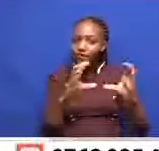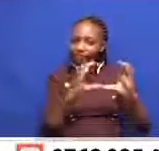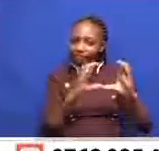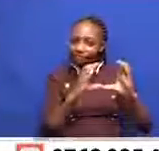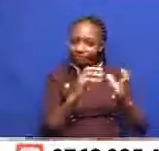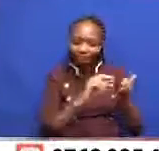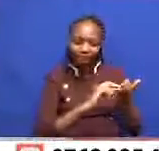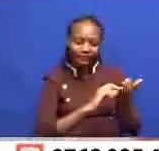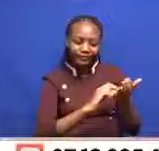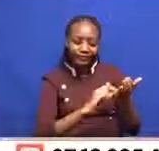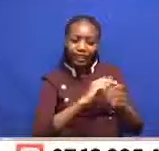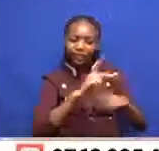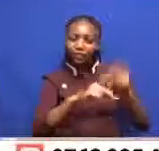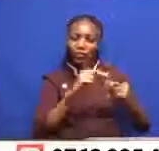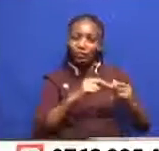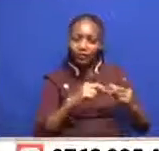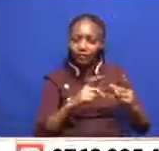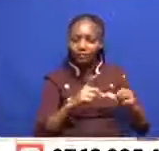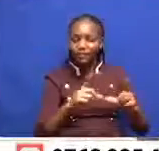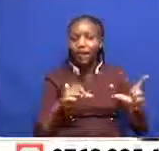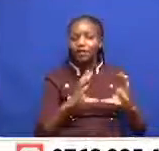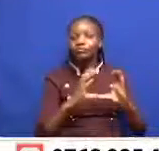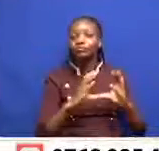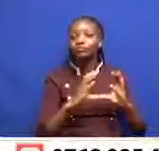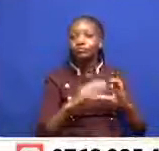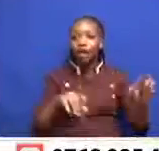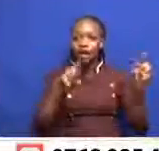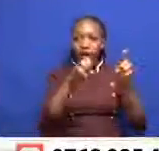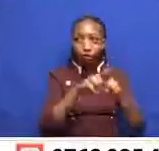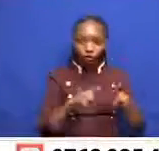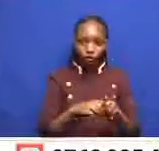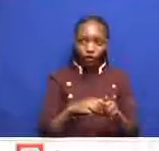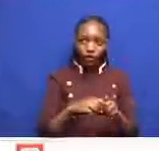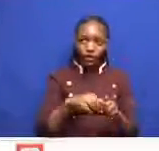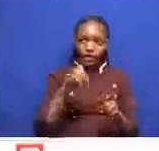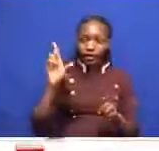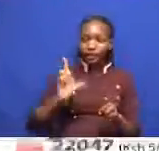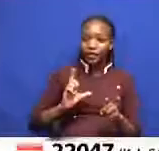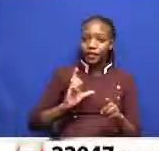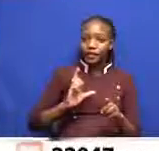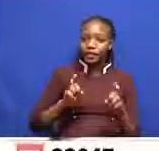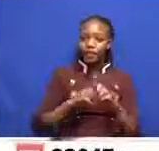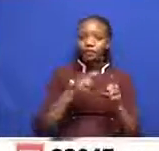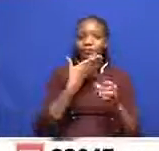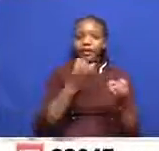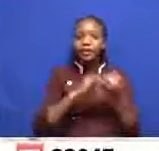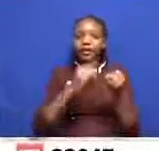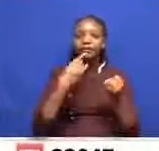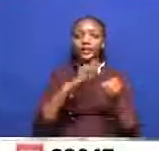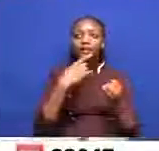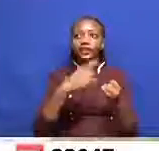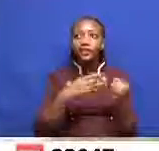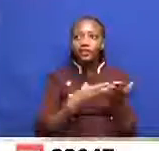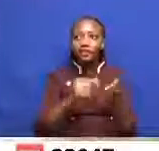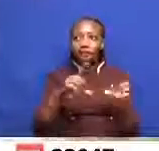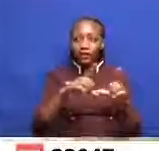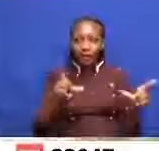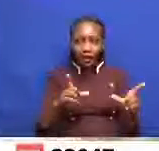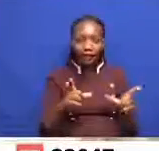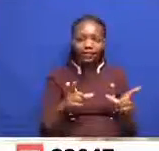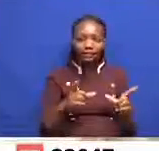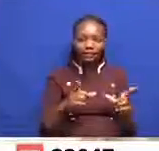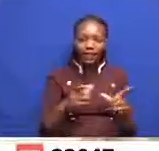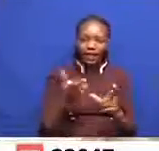him to process the title deed? Jacinta na mumewe wanadai walinunua shamba hili mwaka 1987,